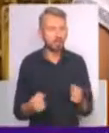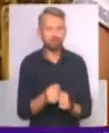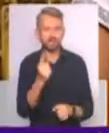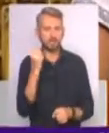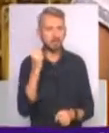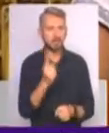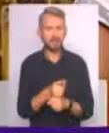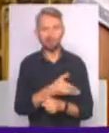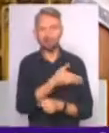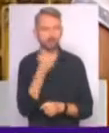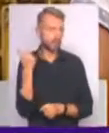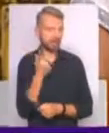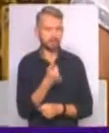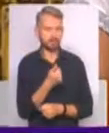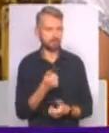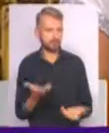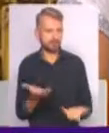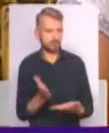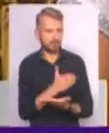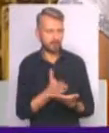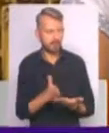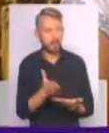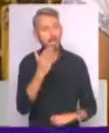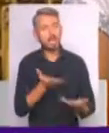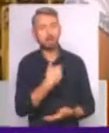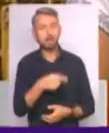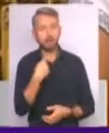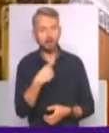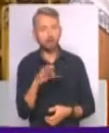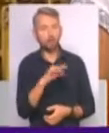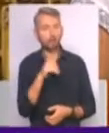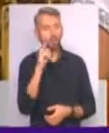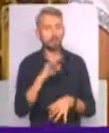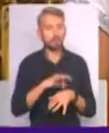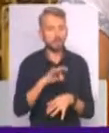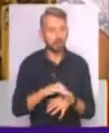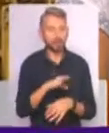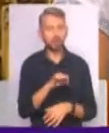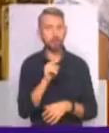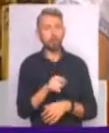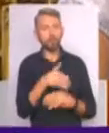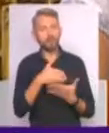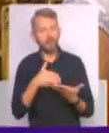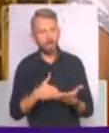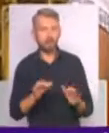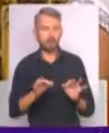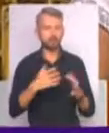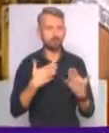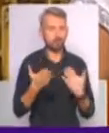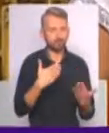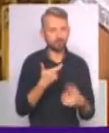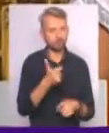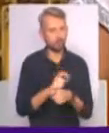запретів нет практически ні на що. Если мы говорим о сахарном диабете, то тут с хлебом, конечно, отношения